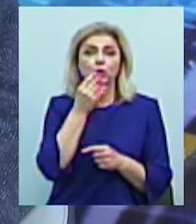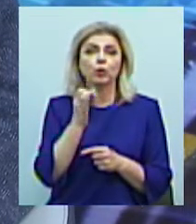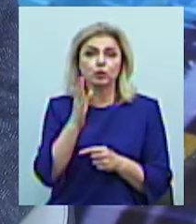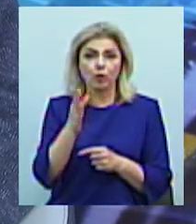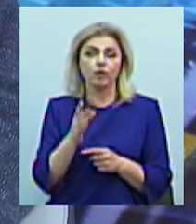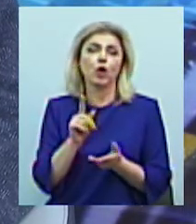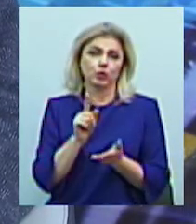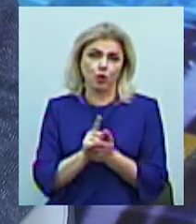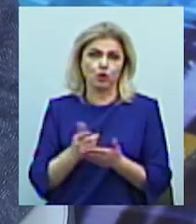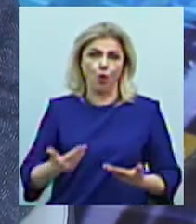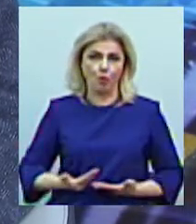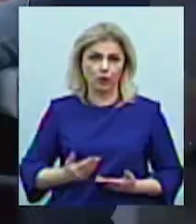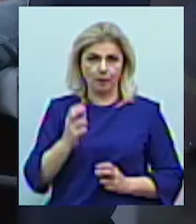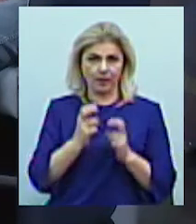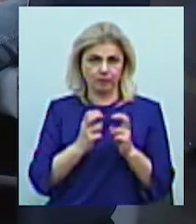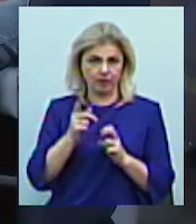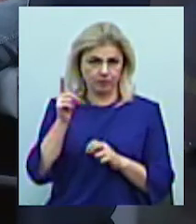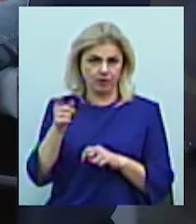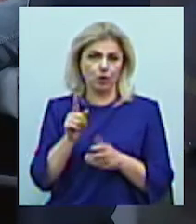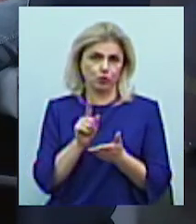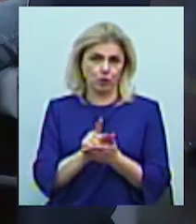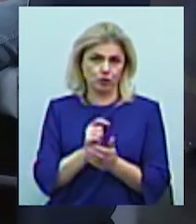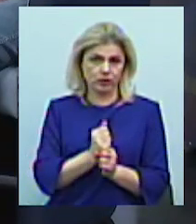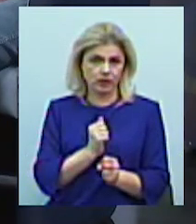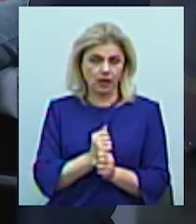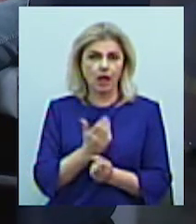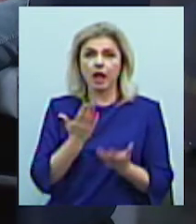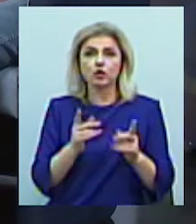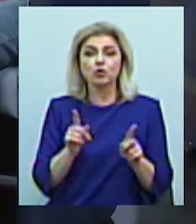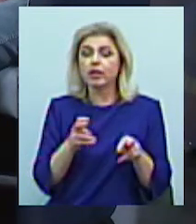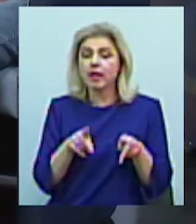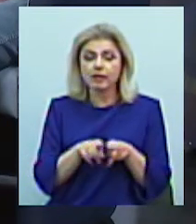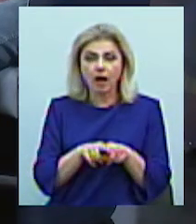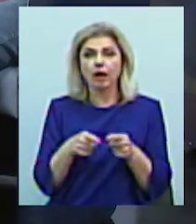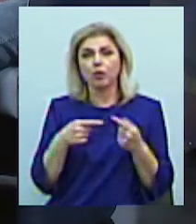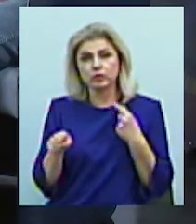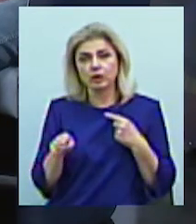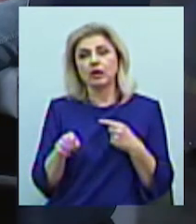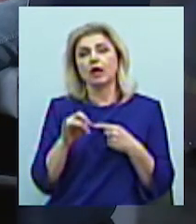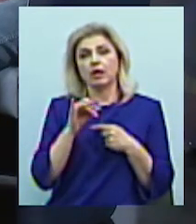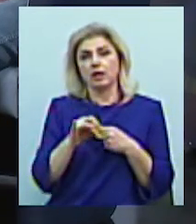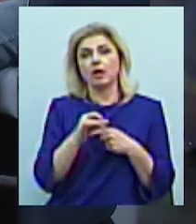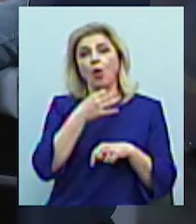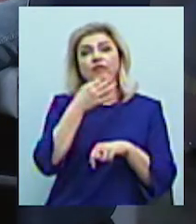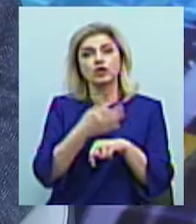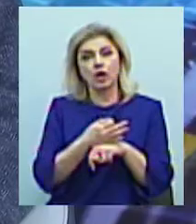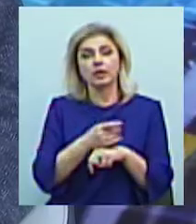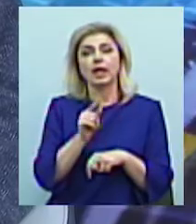должно нести коммунальное предприятие. Оно должно проводить. Если вдруг что-то не так, оно отвечает. Руководство отвечает и те сотрудники,